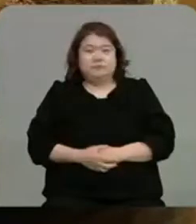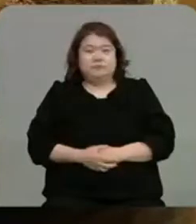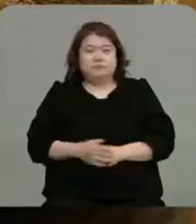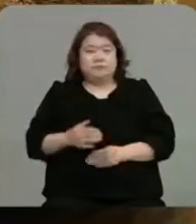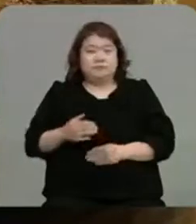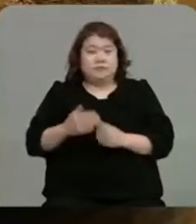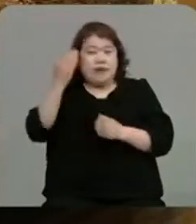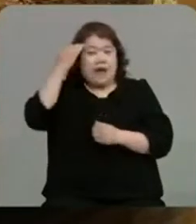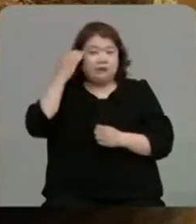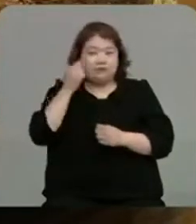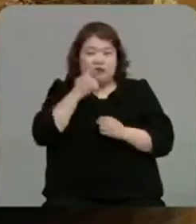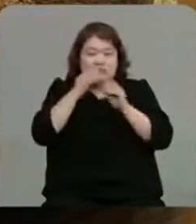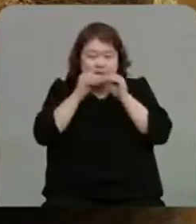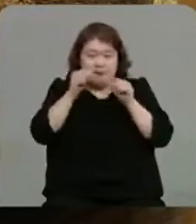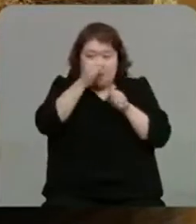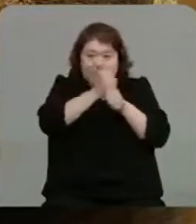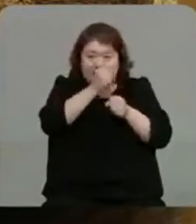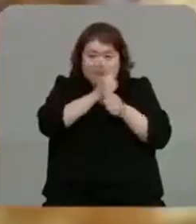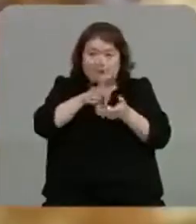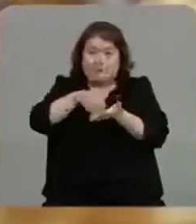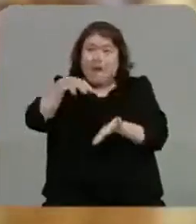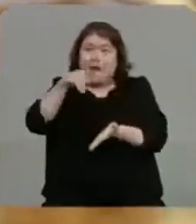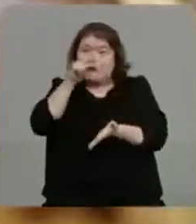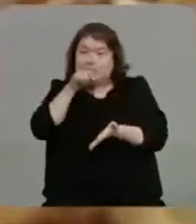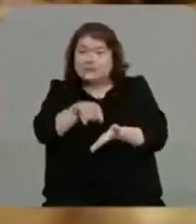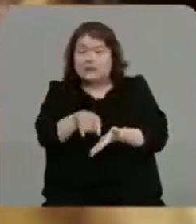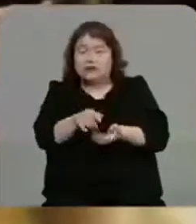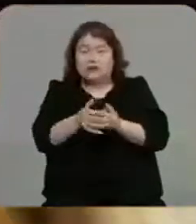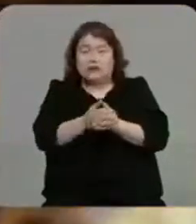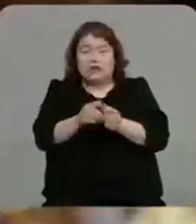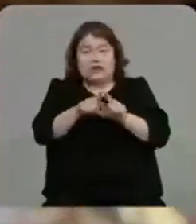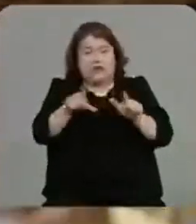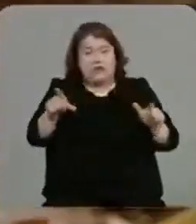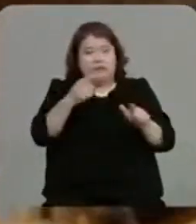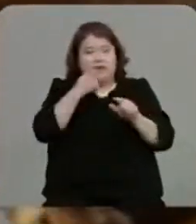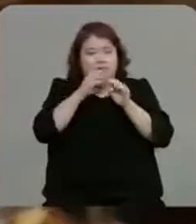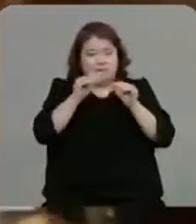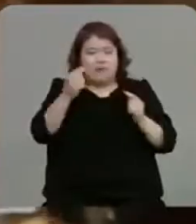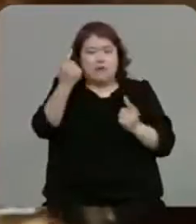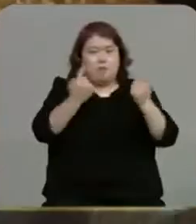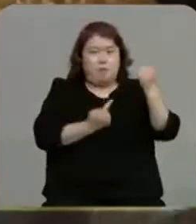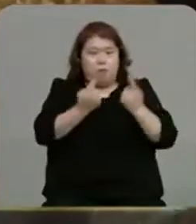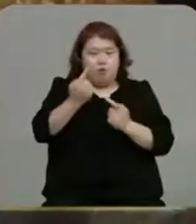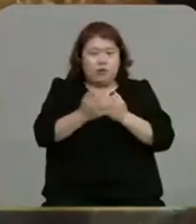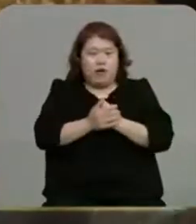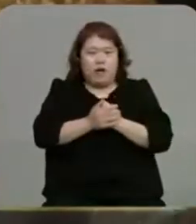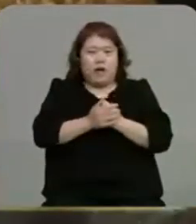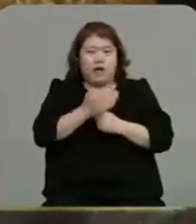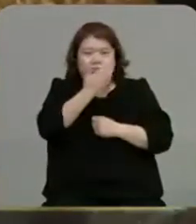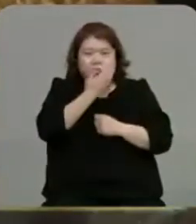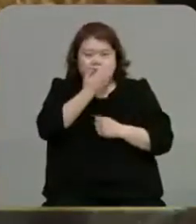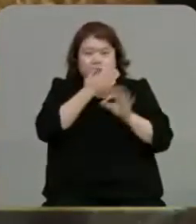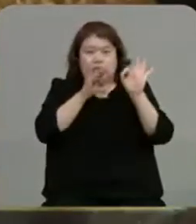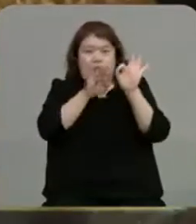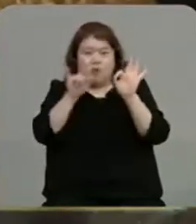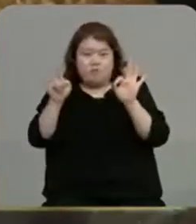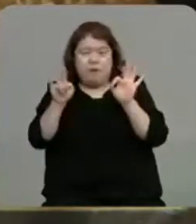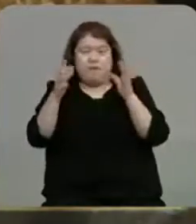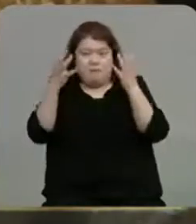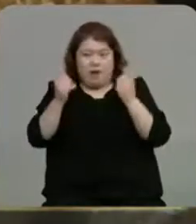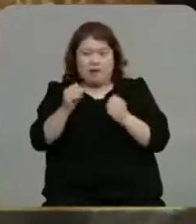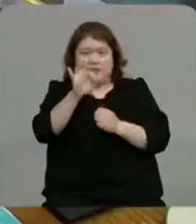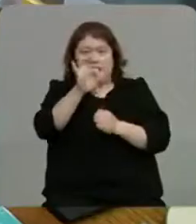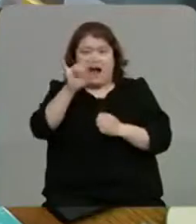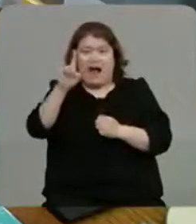우리 밀로 만든 빵이 소비자를 기다리고 있습니다. 일반 밀보다 항산화 성분이 10배나 많은 아리흑 품종을